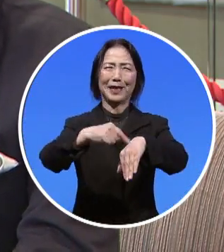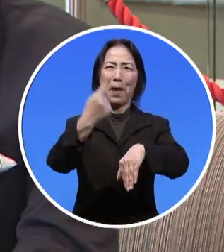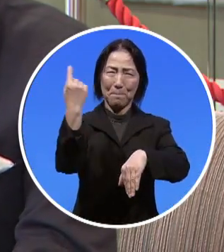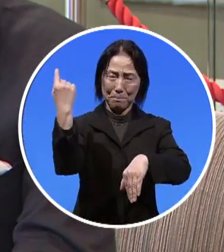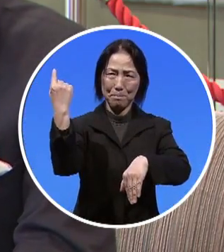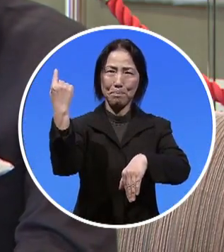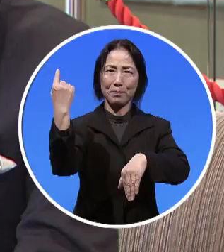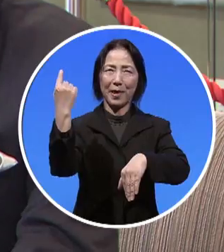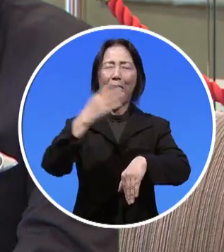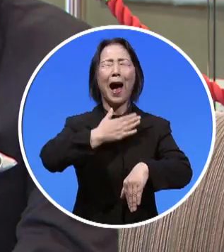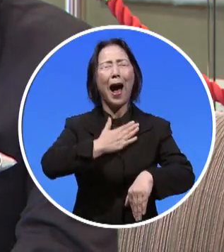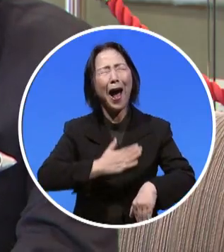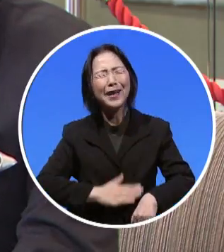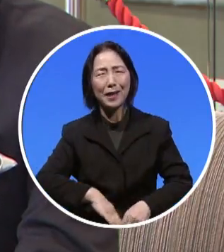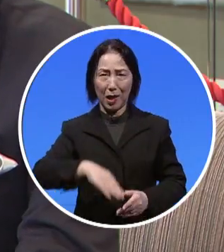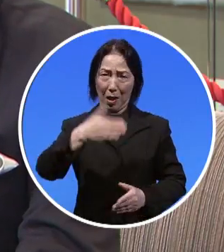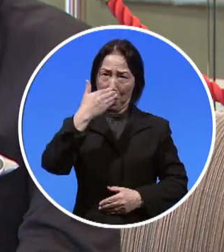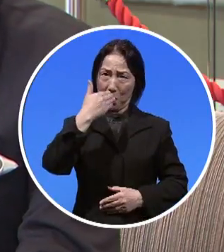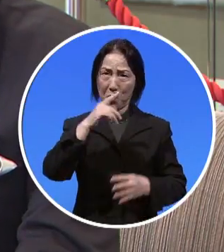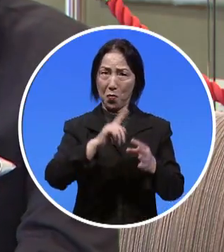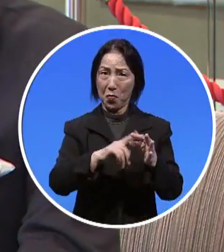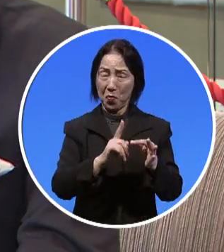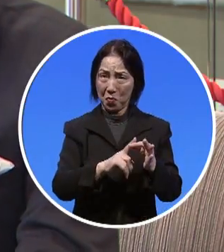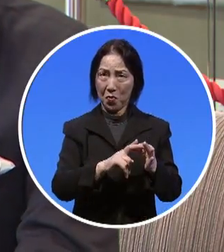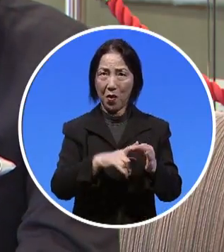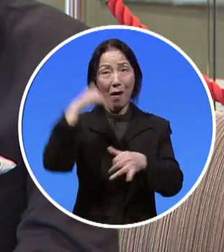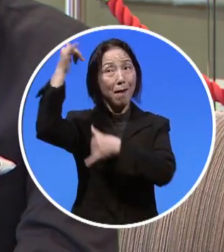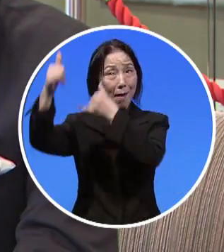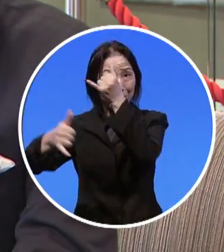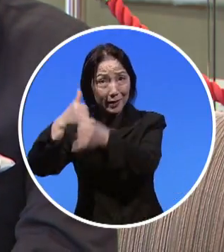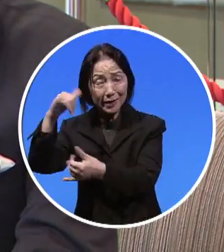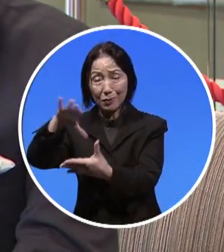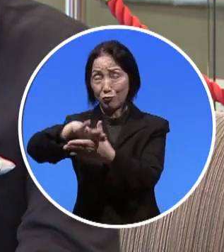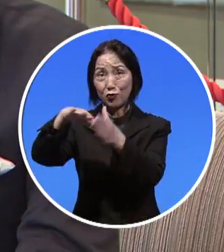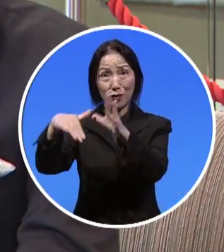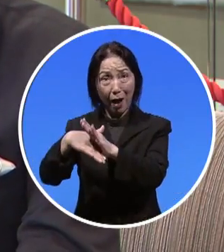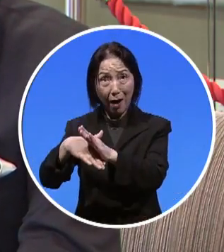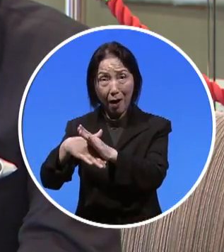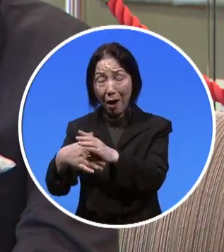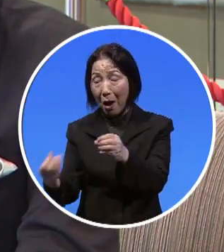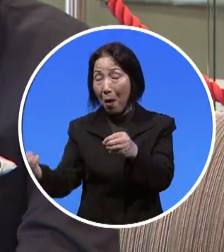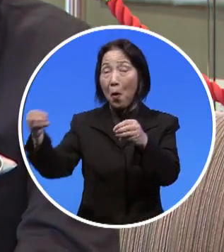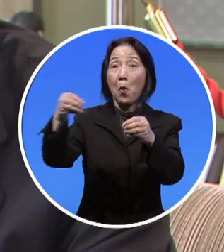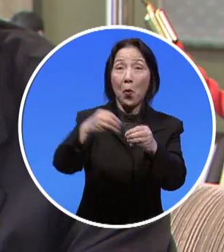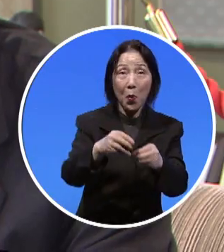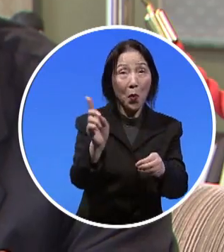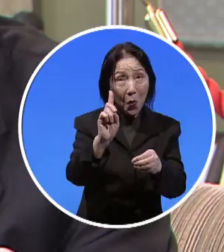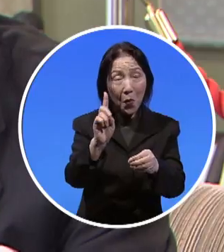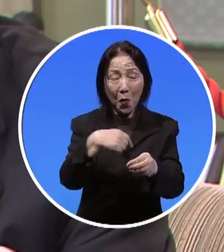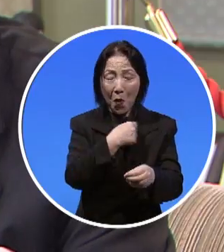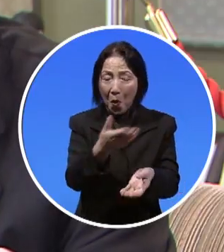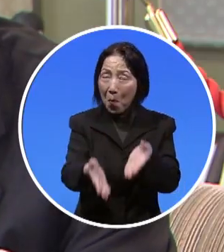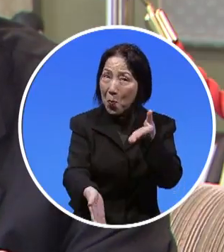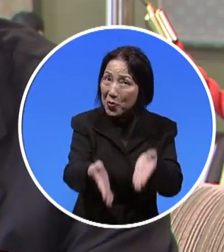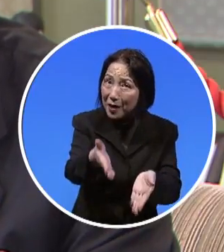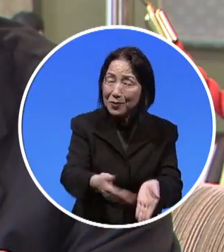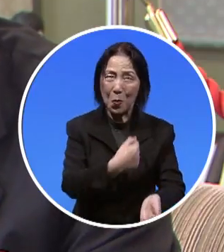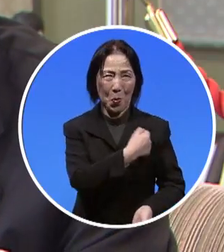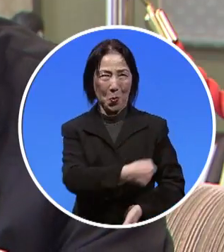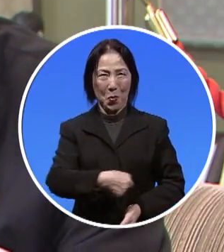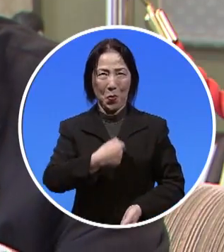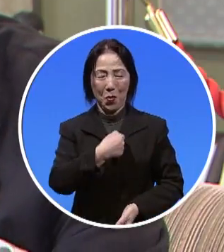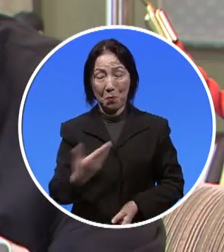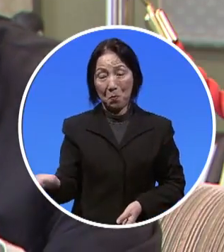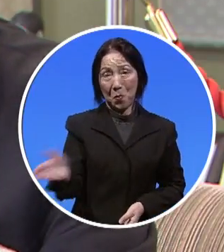まー自然そして安全な食そして歴史文化それに加えておもてなし